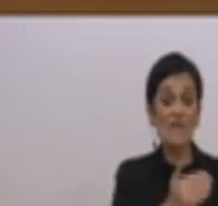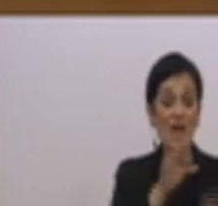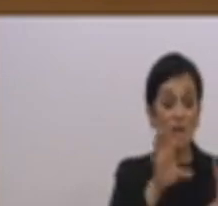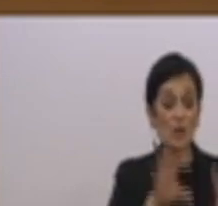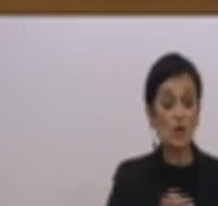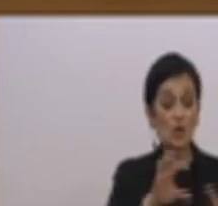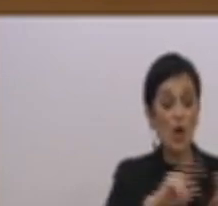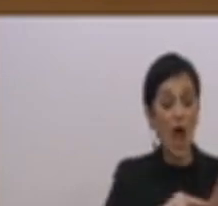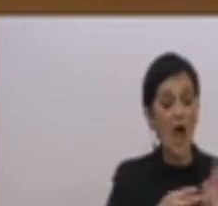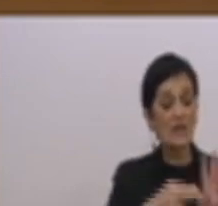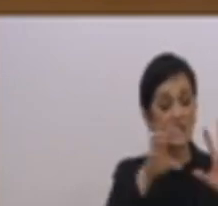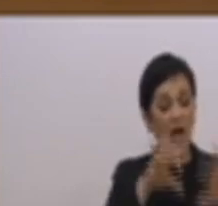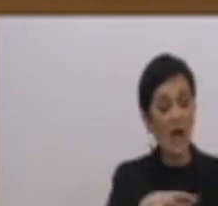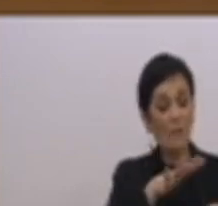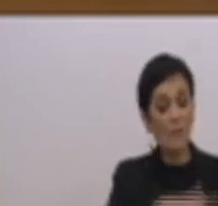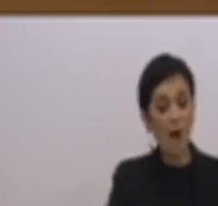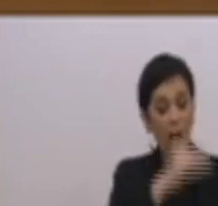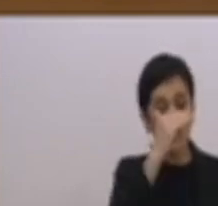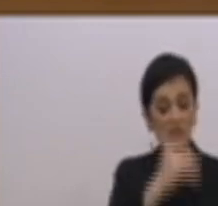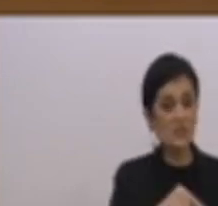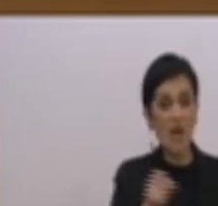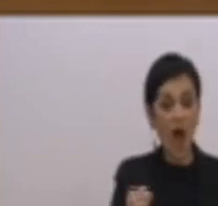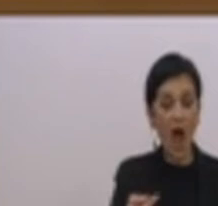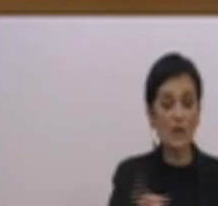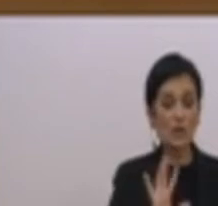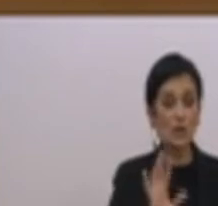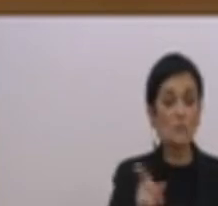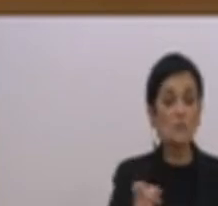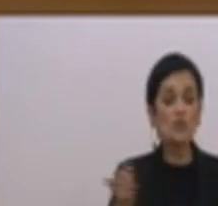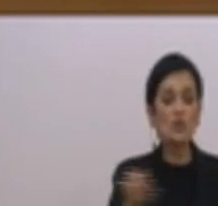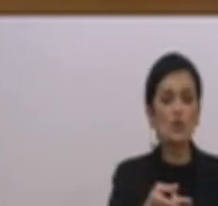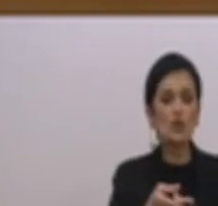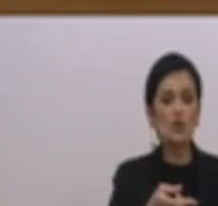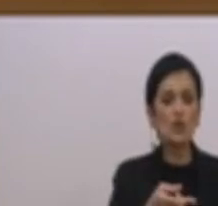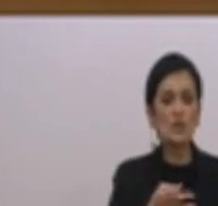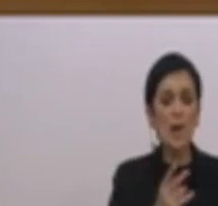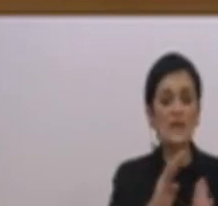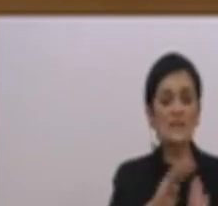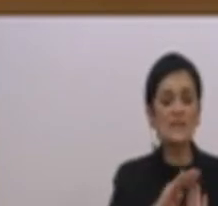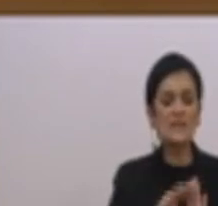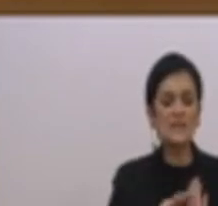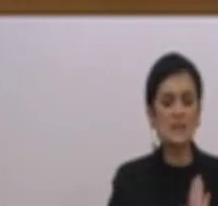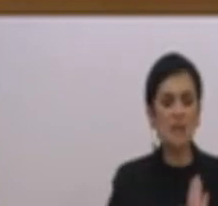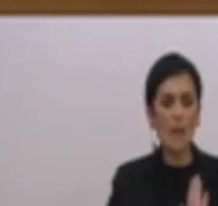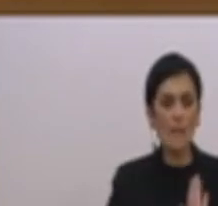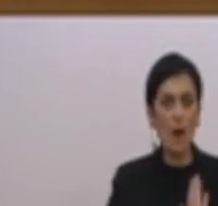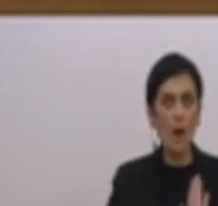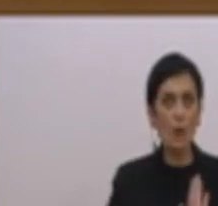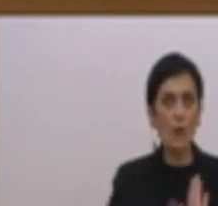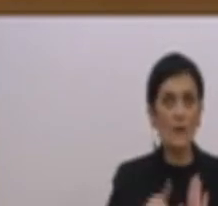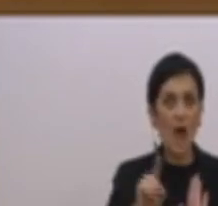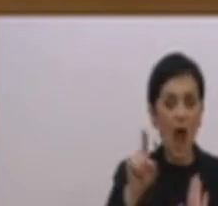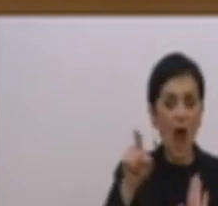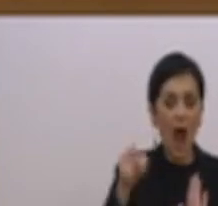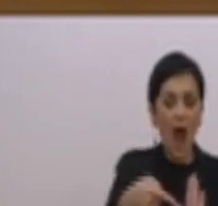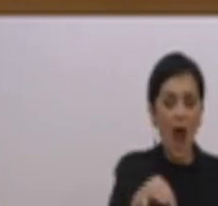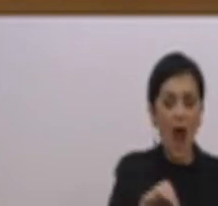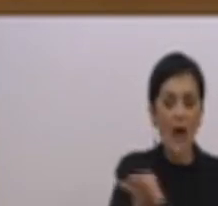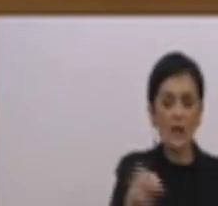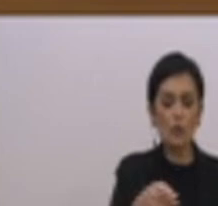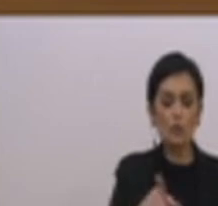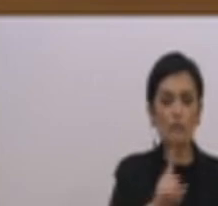და საკანონმდებლო ბაზა. მათ სჭირდებათ სისტემა, რომელიც არ აიძულებს, რომ